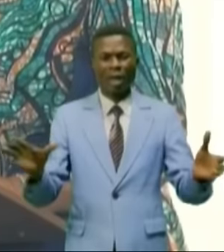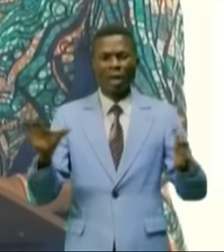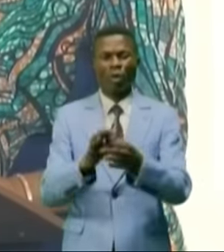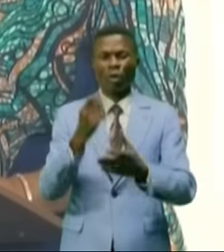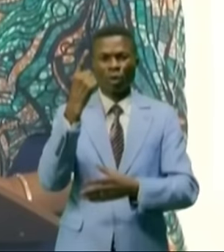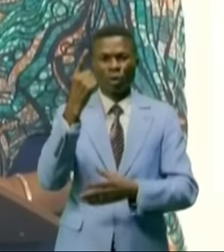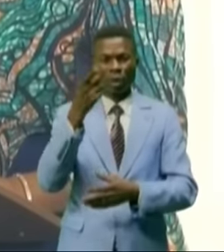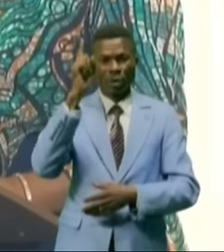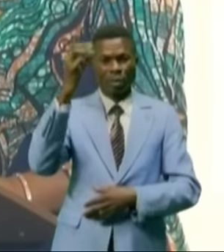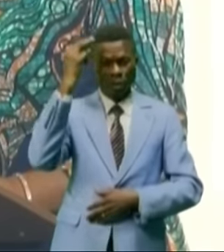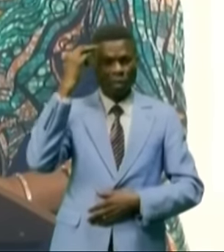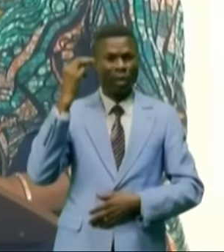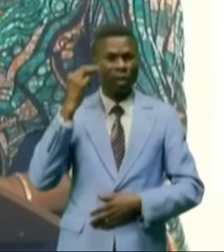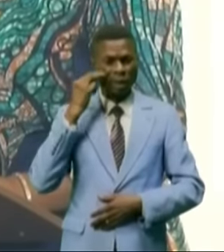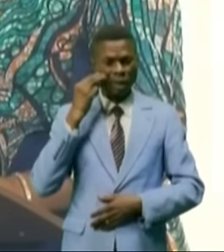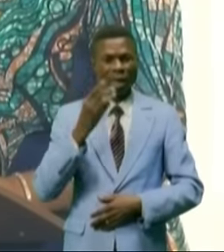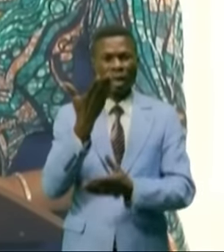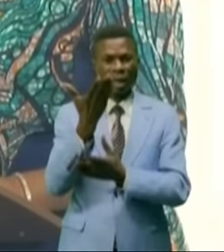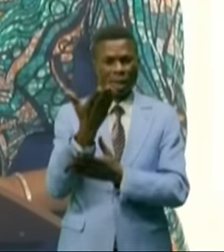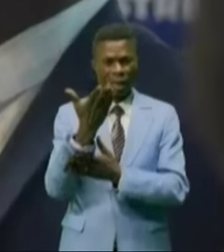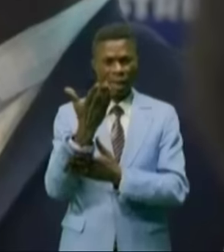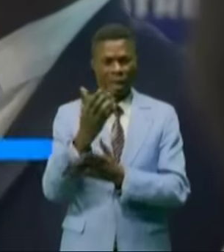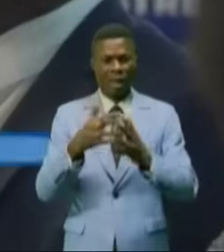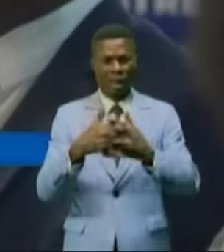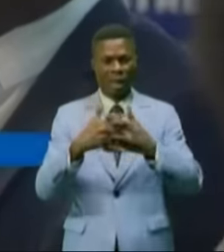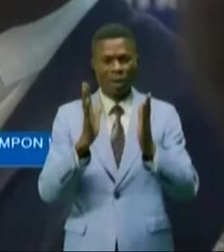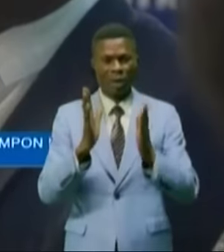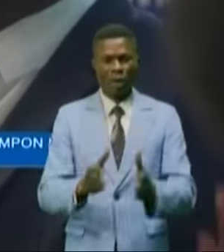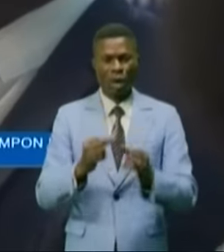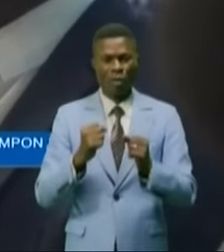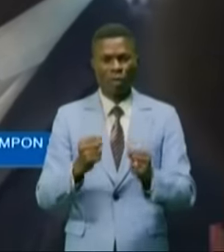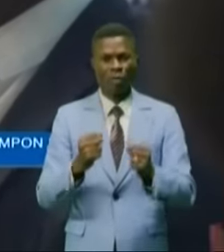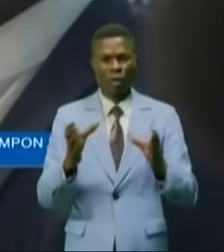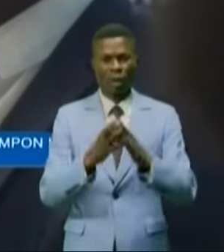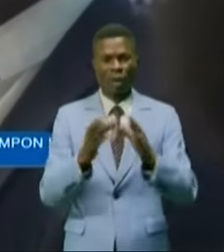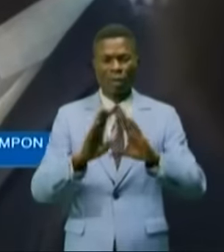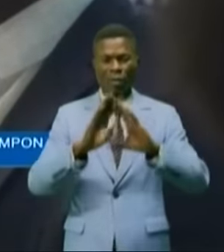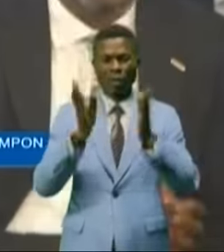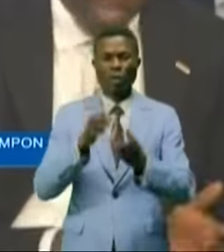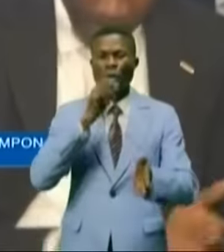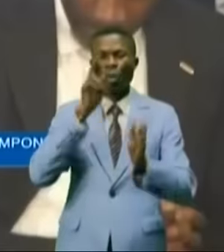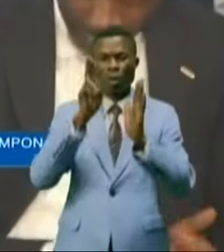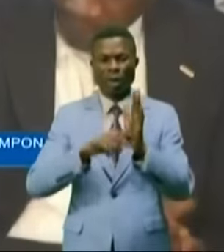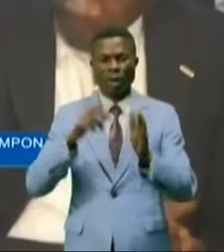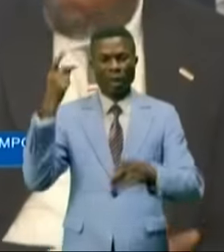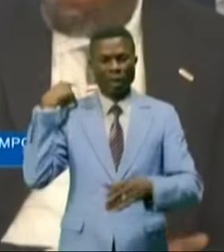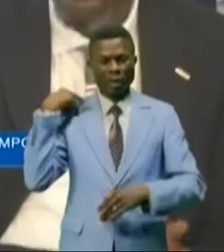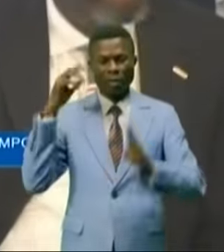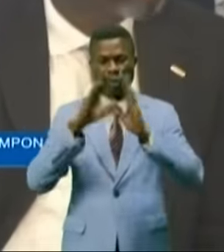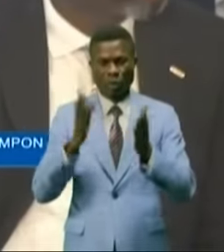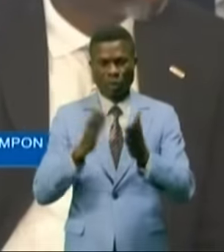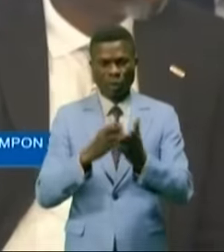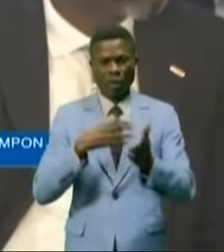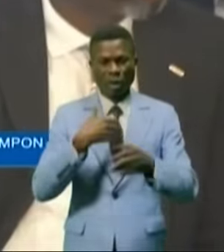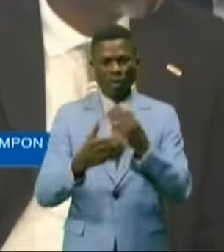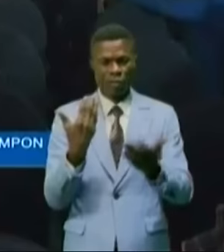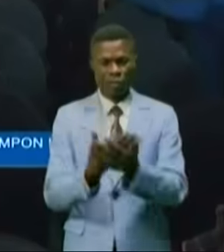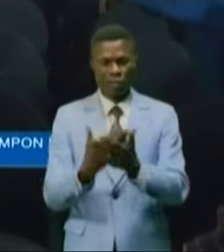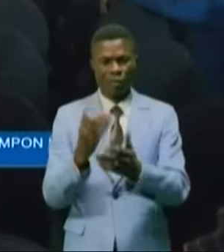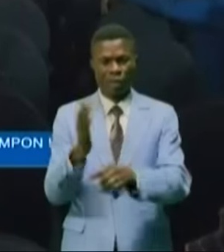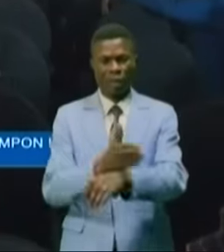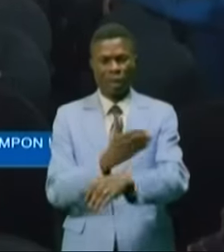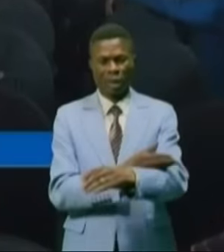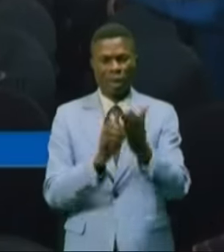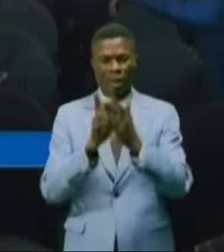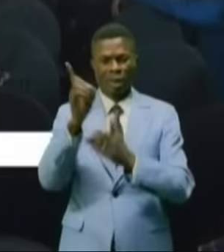La première ministre prône un partenariat efficace avec les parlementaires en vue d'accélérer le développement de